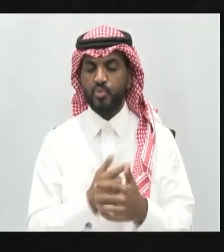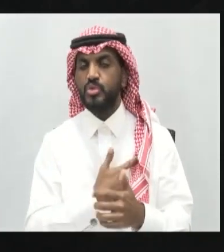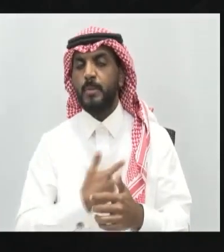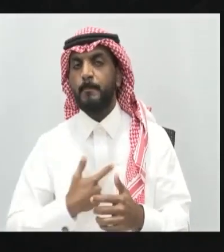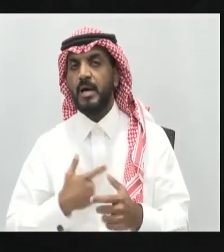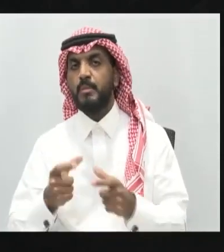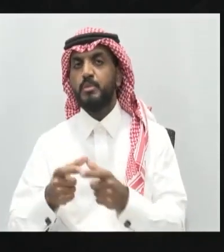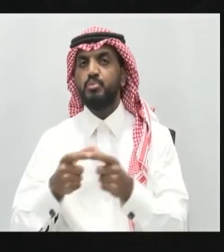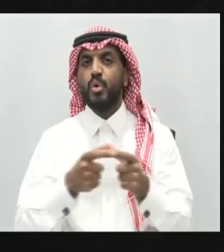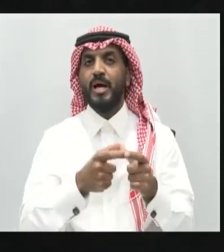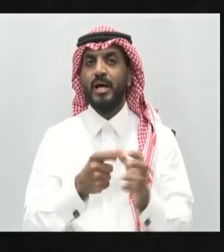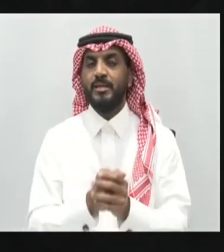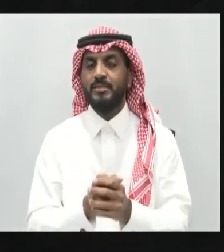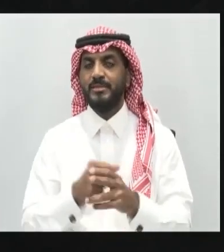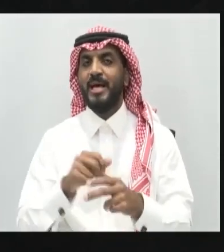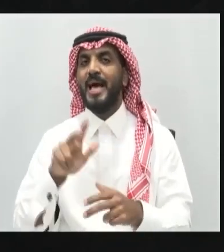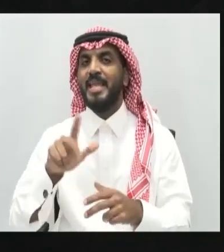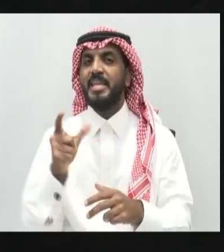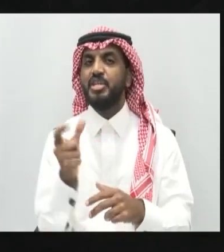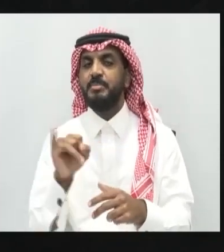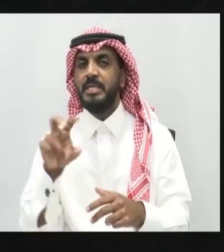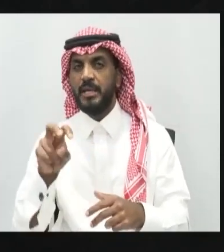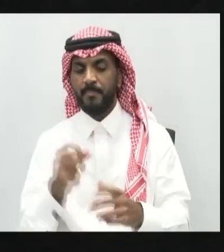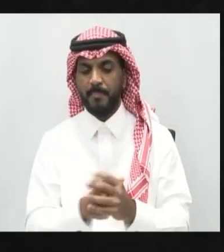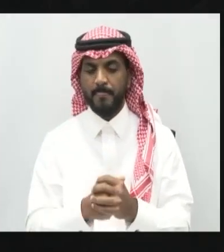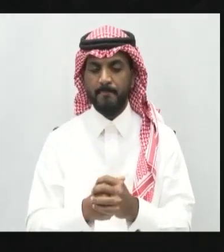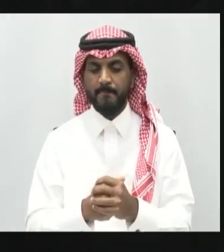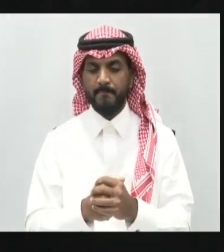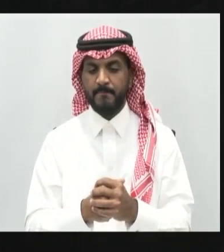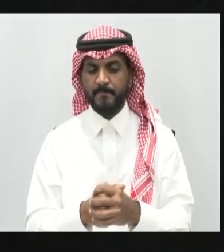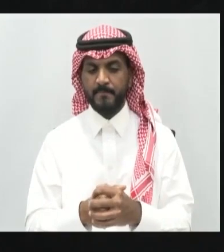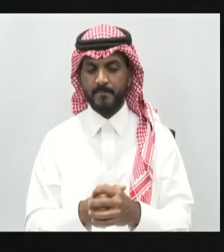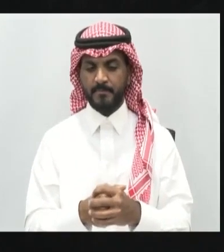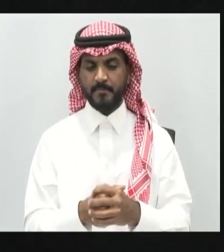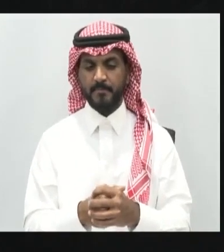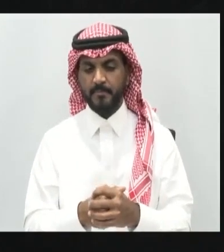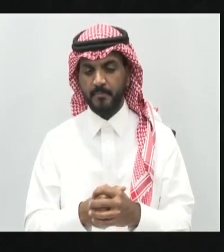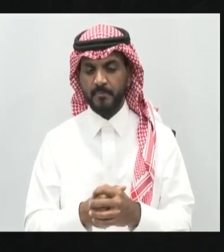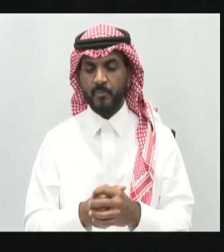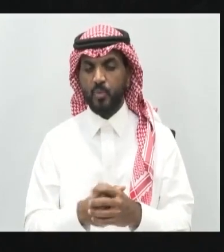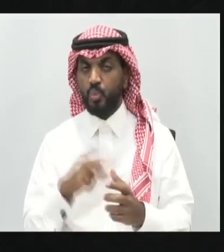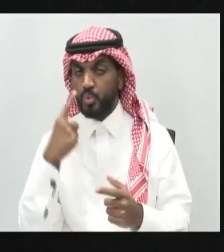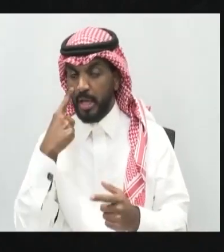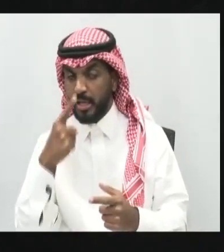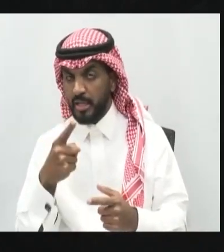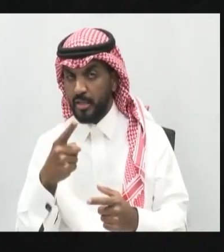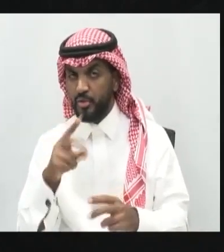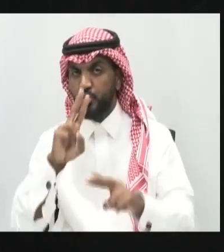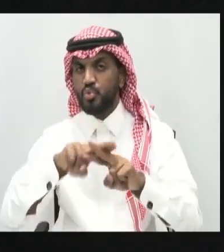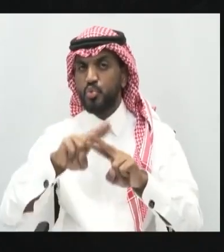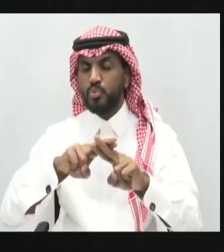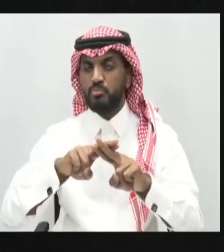تسمى المجموعه النجميه او المجموعات النجميه وتبدو